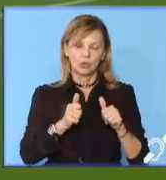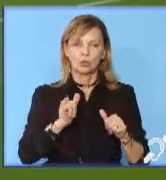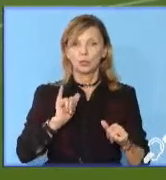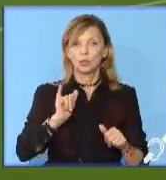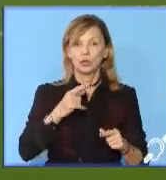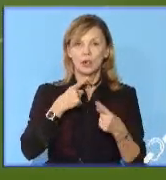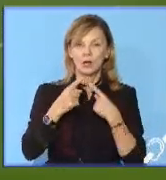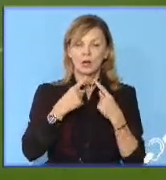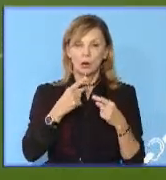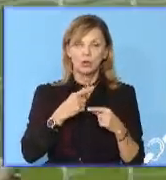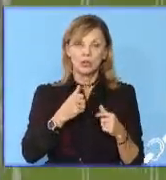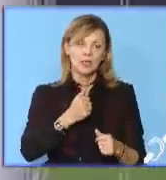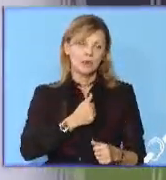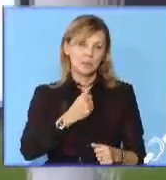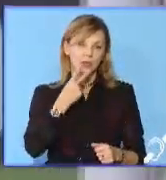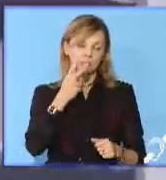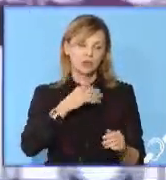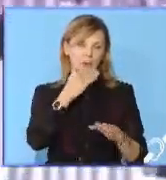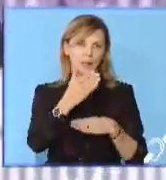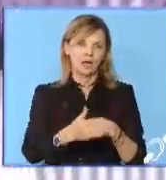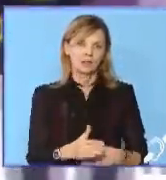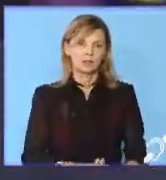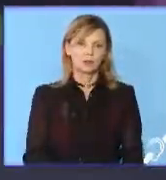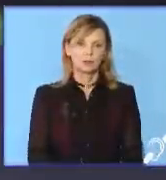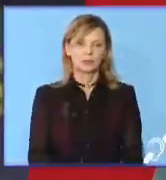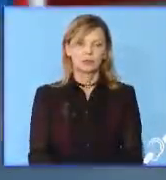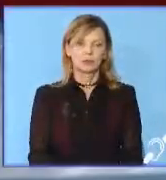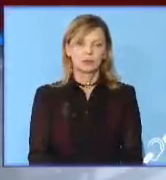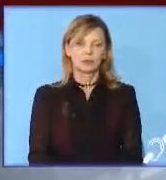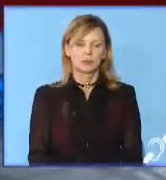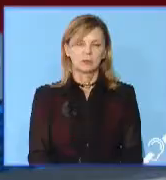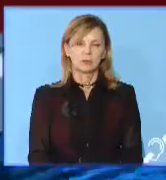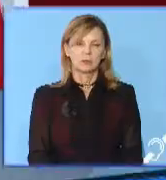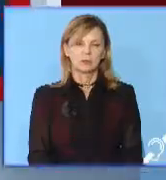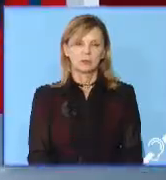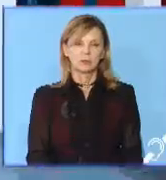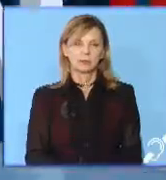negociază patronul să revină la cârmă, aflați în câteva momente.